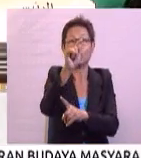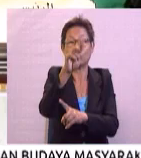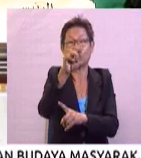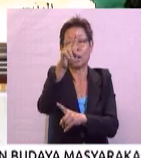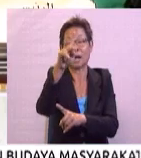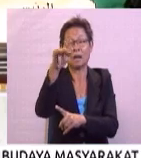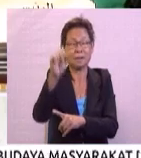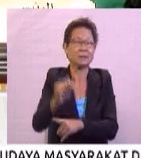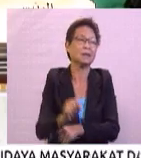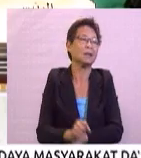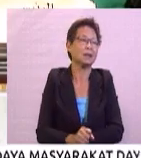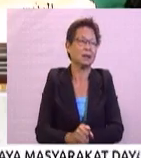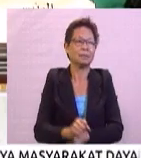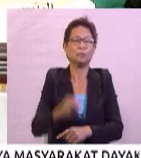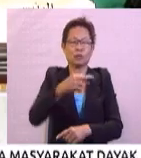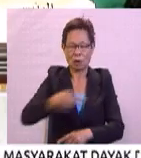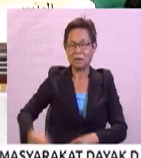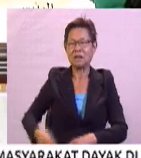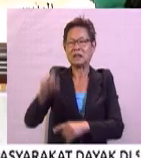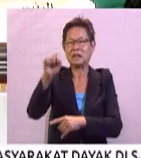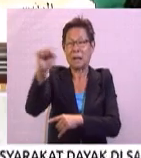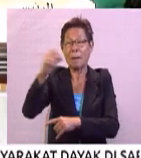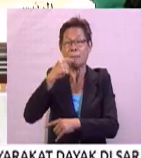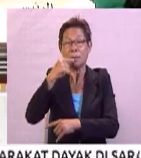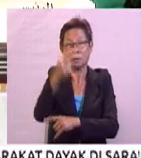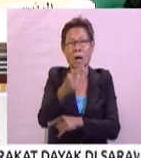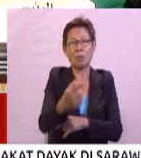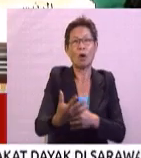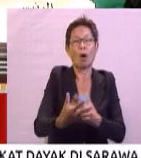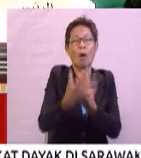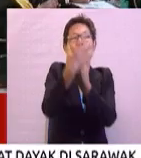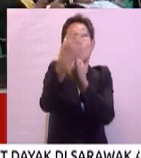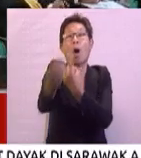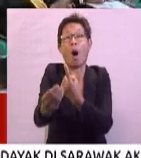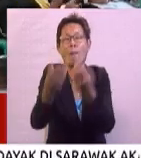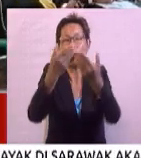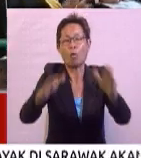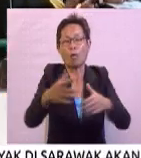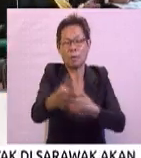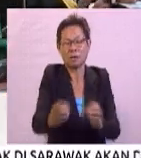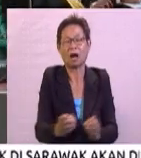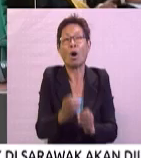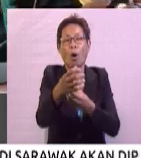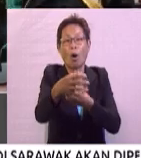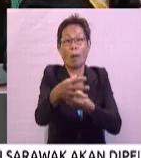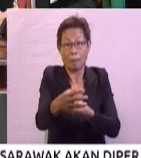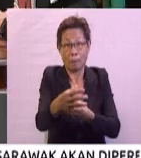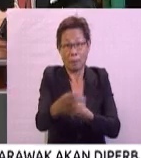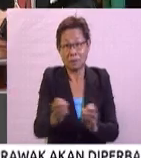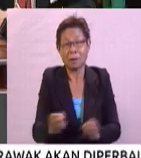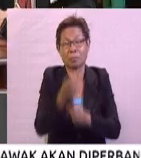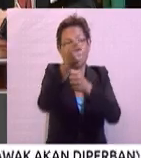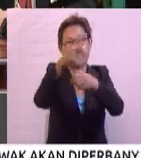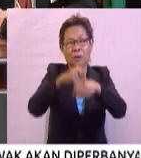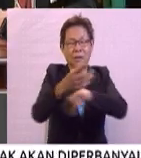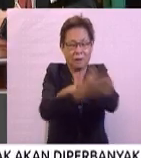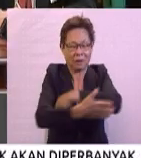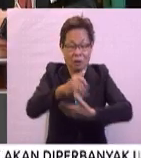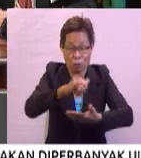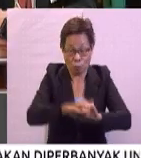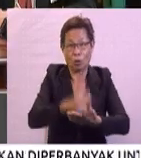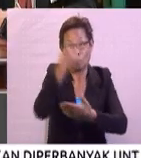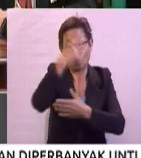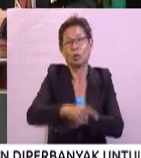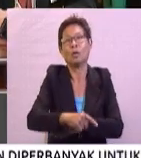anggota OIC memboikot negara-negara yang membuka kedutaan atau pejabat diplomatik di bandar itu. Keputusan konkret perlu dihasilkan